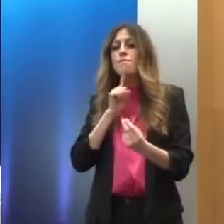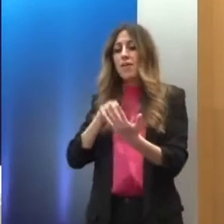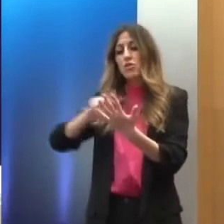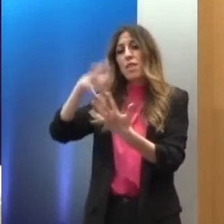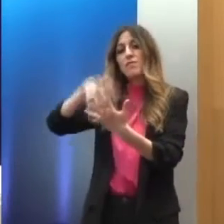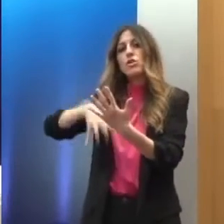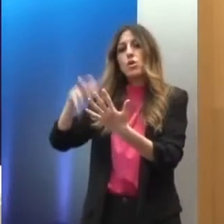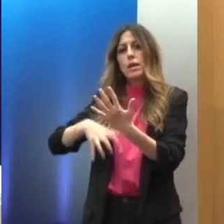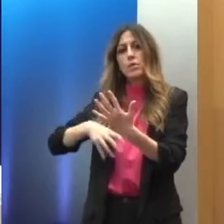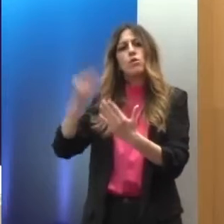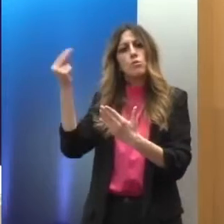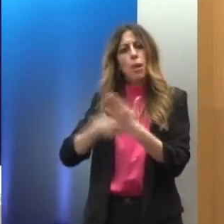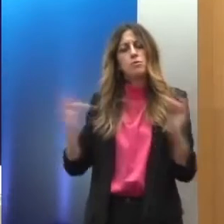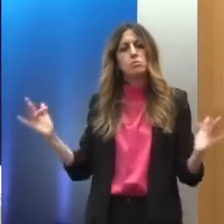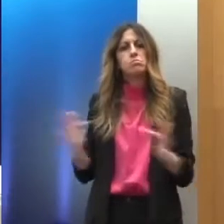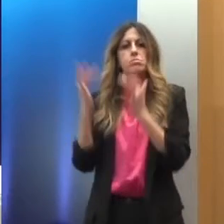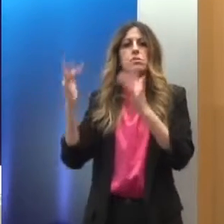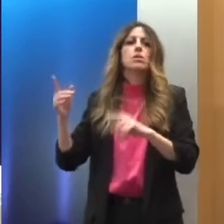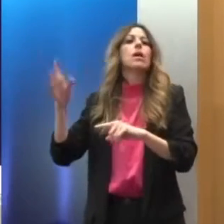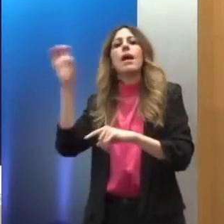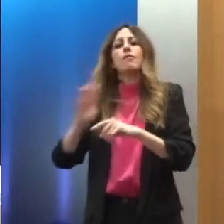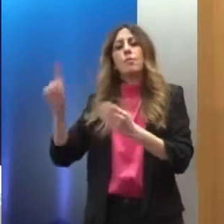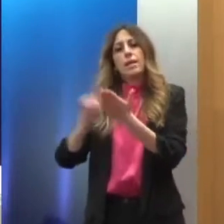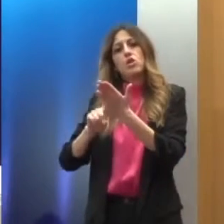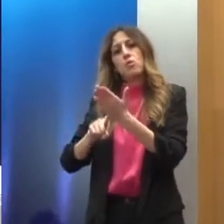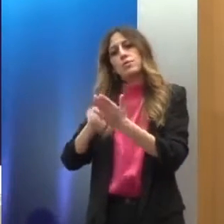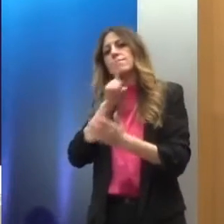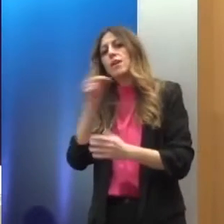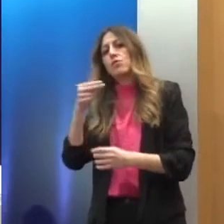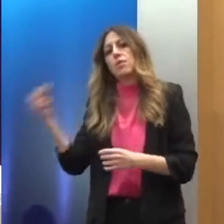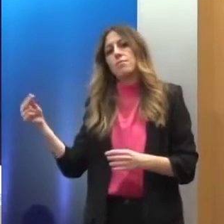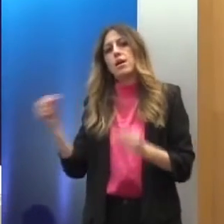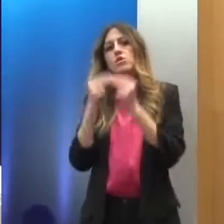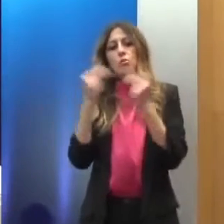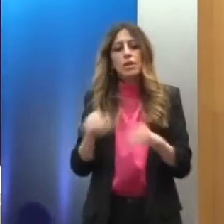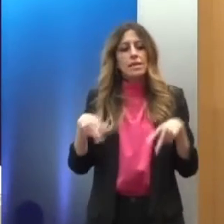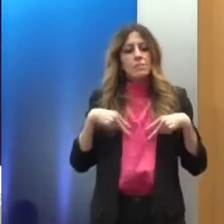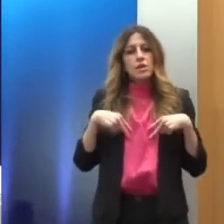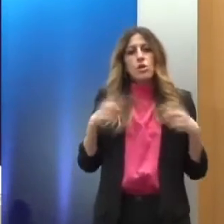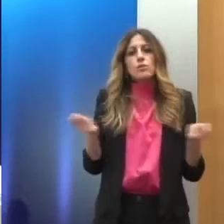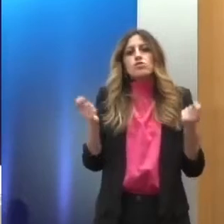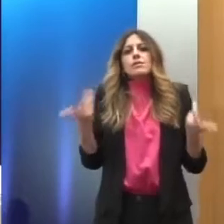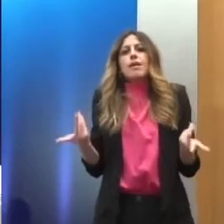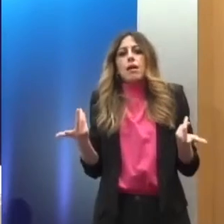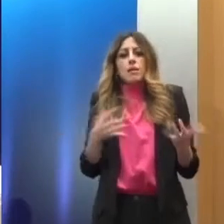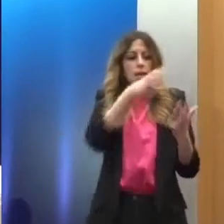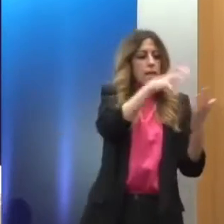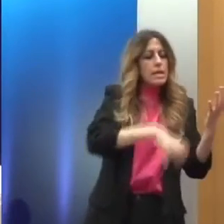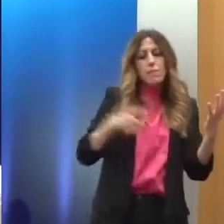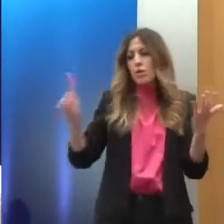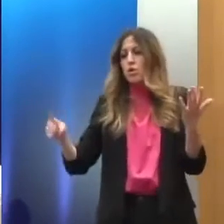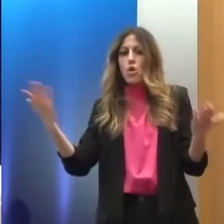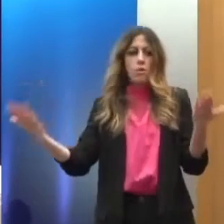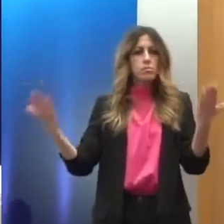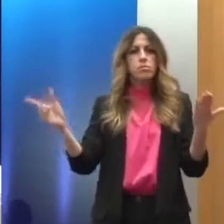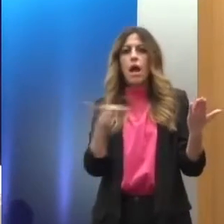με νομοθεσία της Ευρωπαϊκής Ένωσης πάνω σε αυτά τα θέματα. Οπότε τι κάνει ένα κράτος απέναντι σε αυτά? Παράλληλα, στον